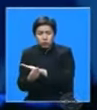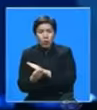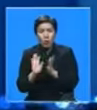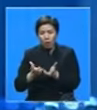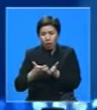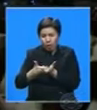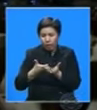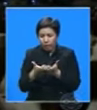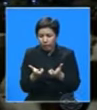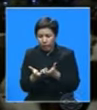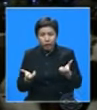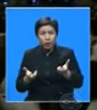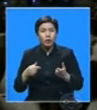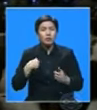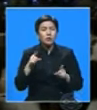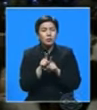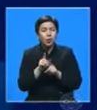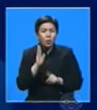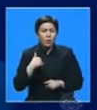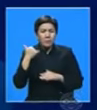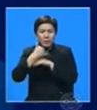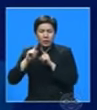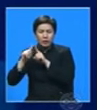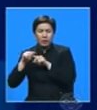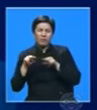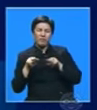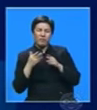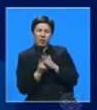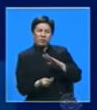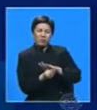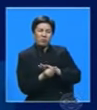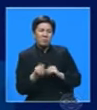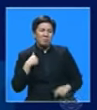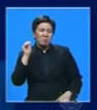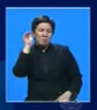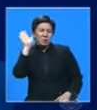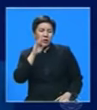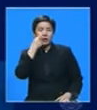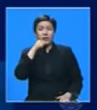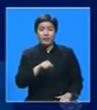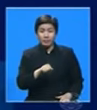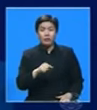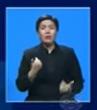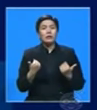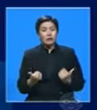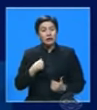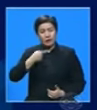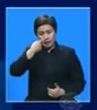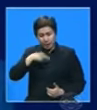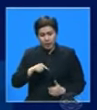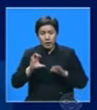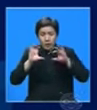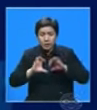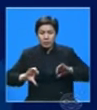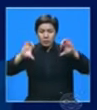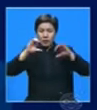ติทำให้ขาดความเชื่อมั่นของต่างประเทศรัฐบาลจึงถือเป็นเร่งด่วนที่ต้องแก้ไขให้เป็นรูปธรรมโดยเร็วนะ